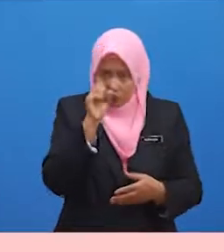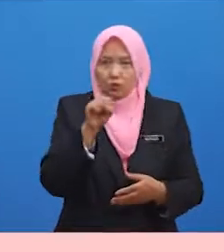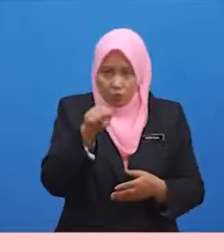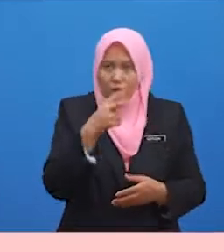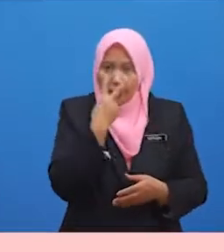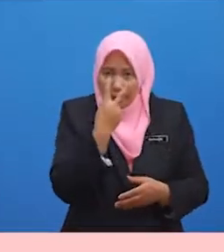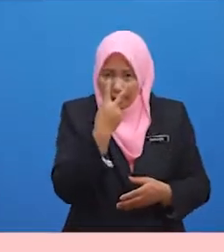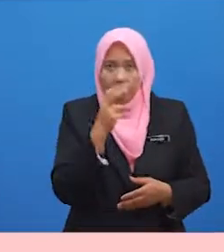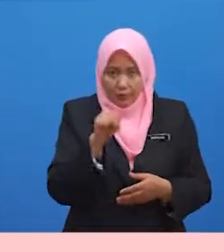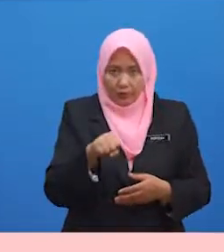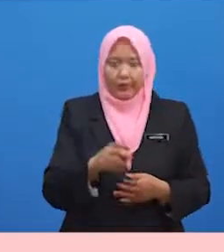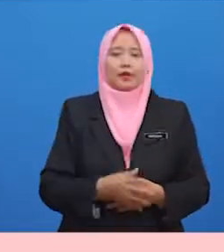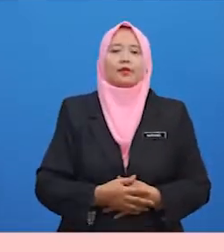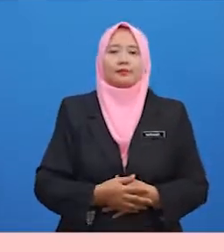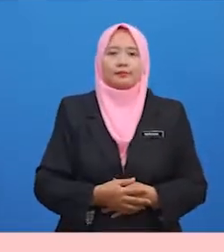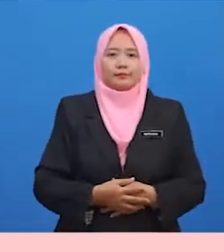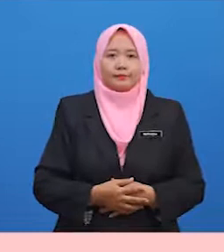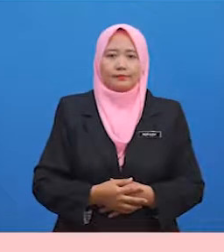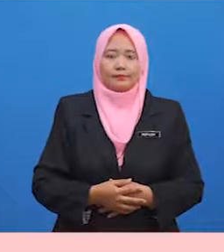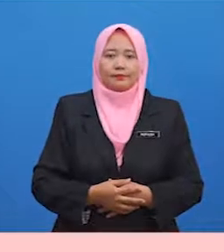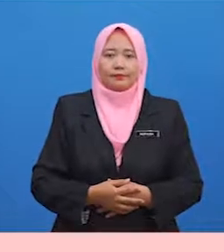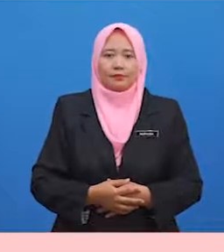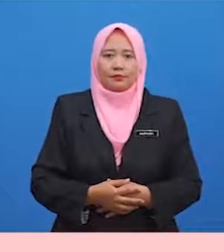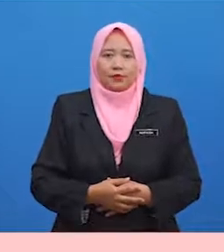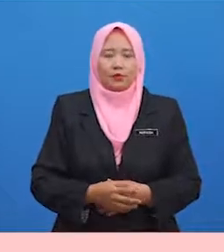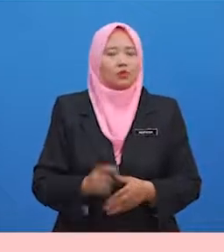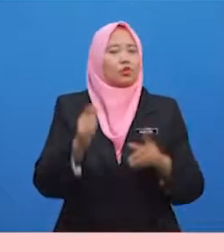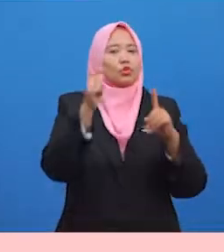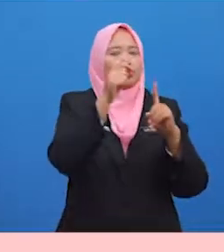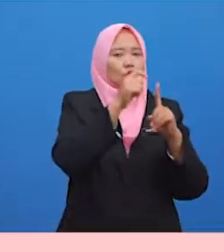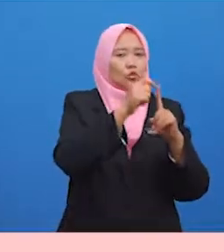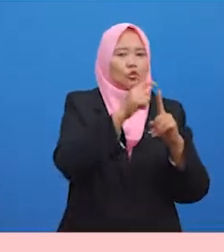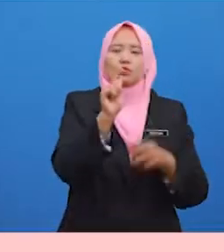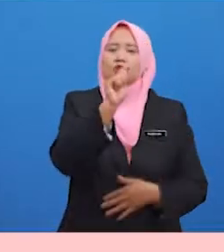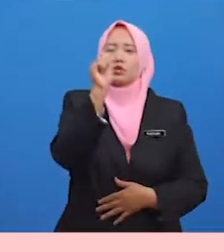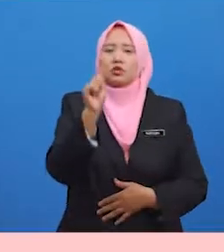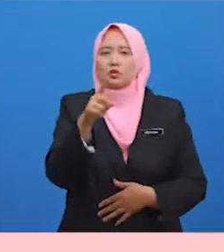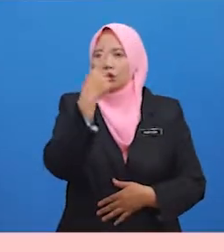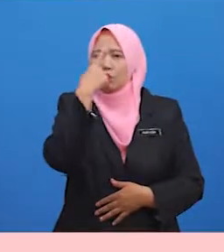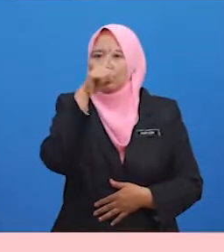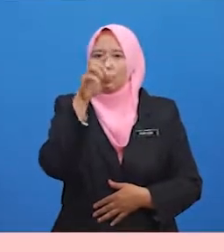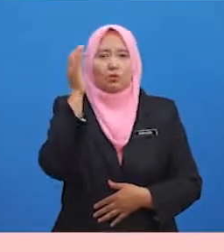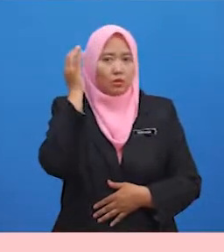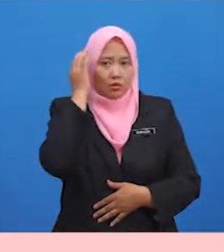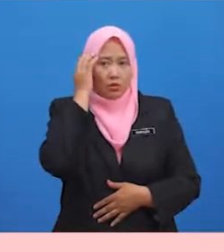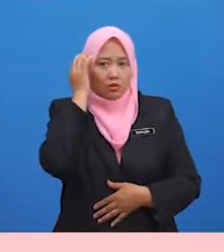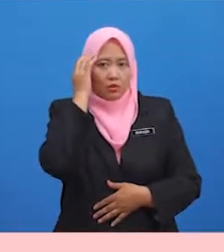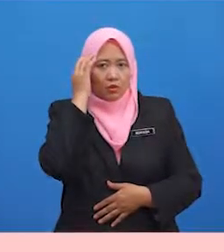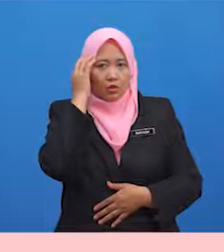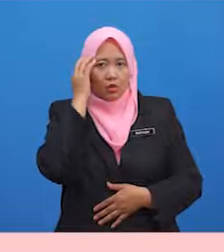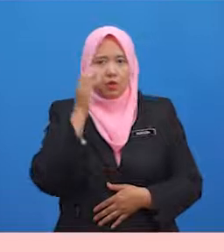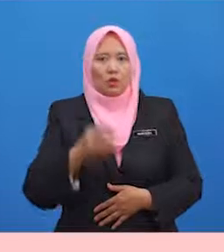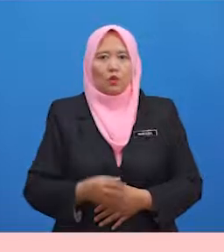mangsa sama ada kabur atau jelas. Tujuan pertanyaan adalah untuk mengetahui serba